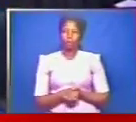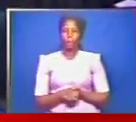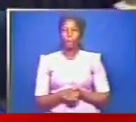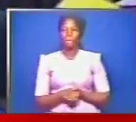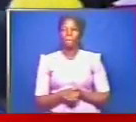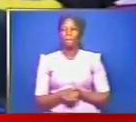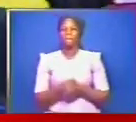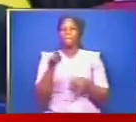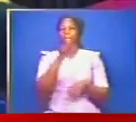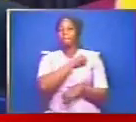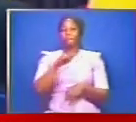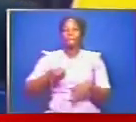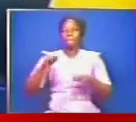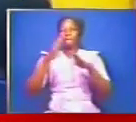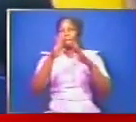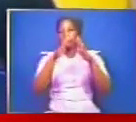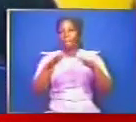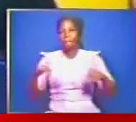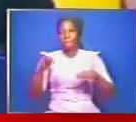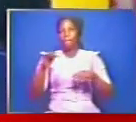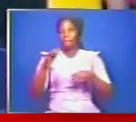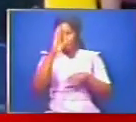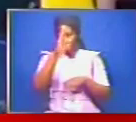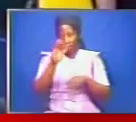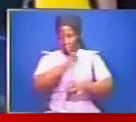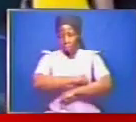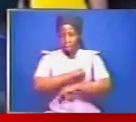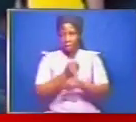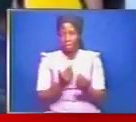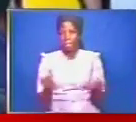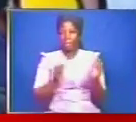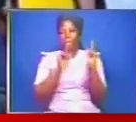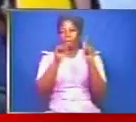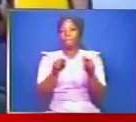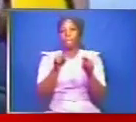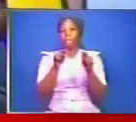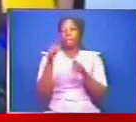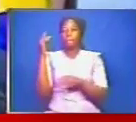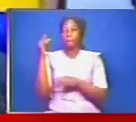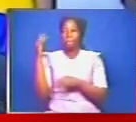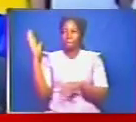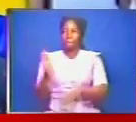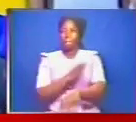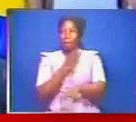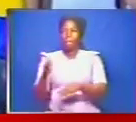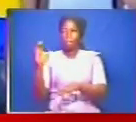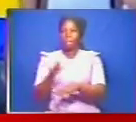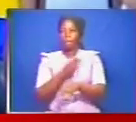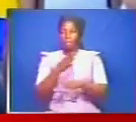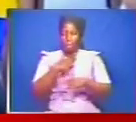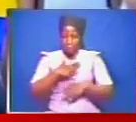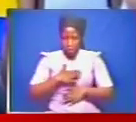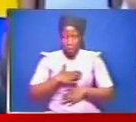This is the State House Chapel Sunday School children coming to present in honor of our